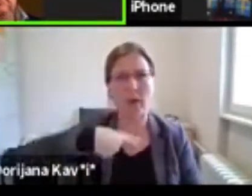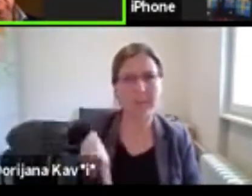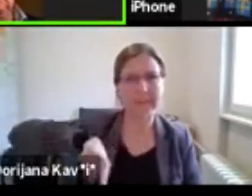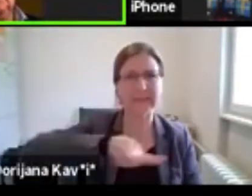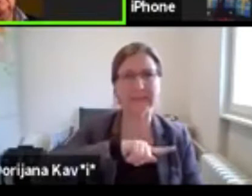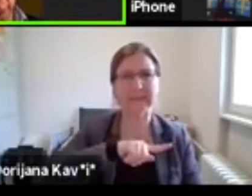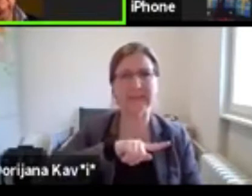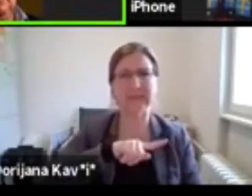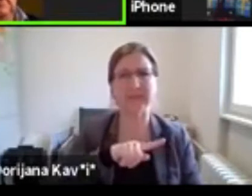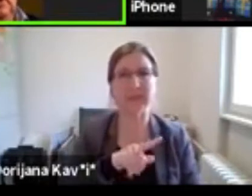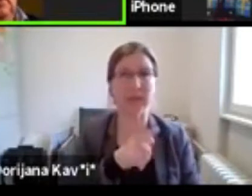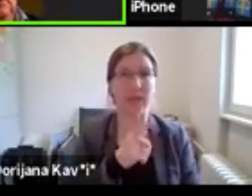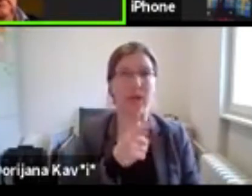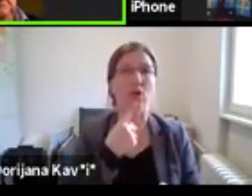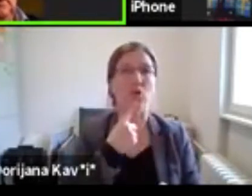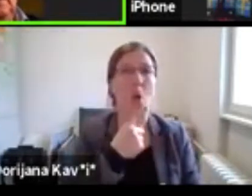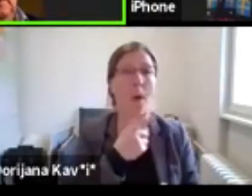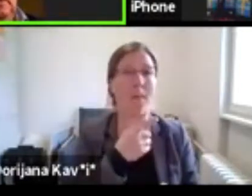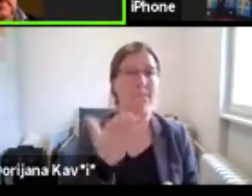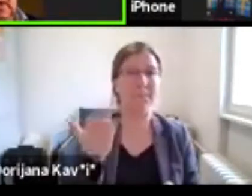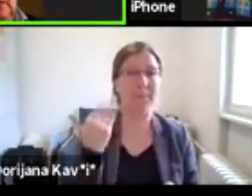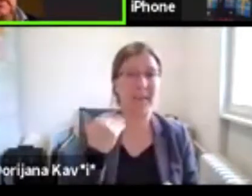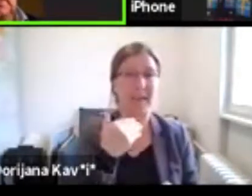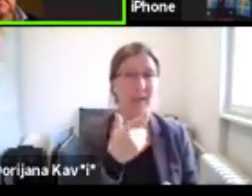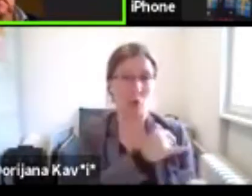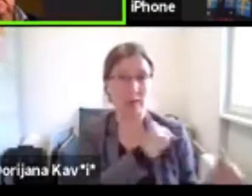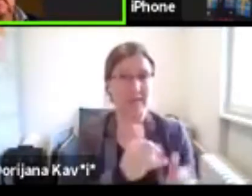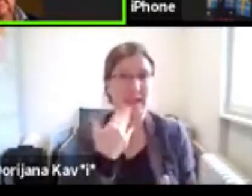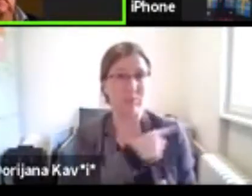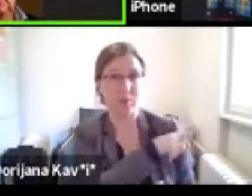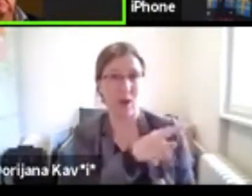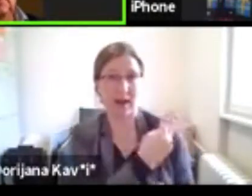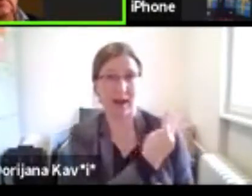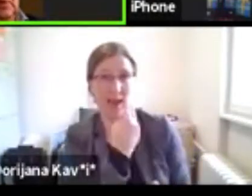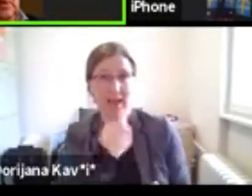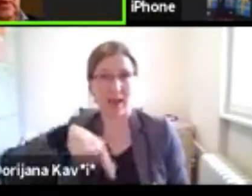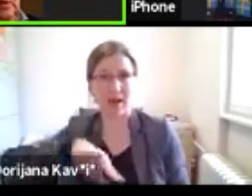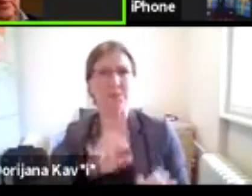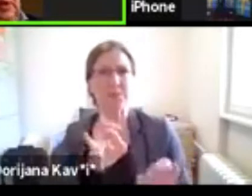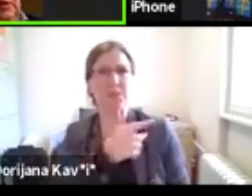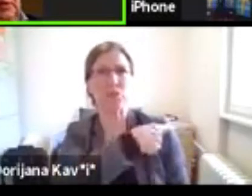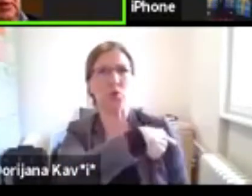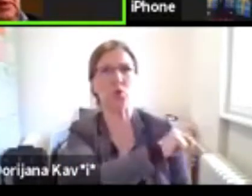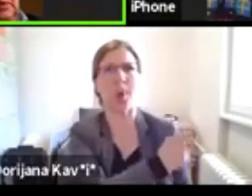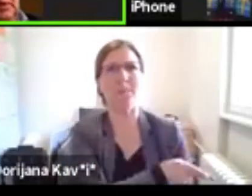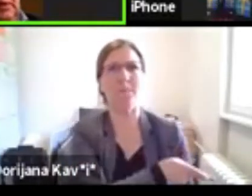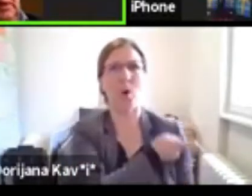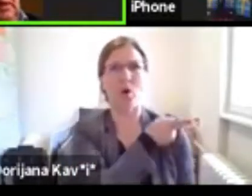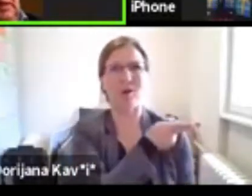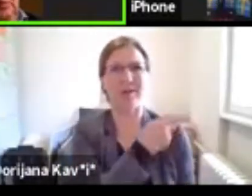naši prethodnici vjerojatno bili i ponosni na nas, jer smo vjerojatno ono što su oni u prethodnih